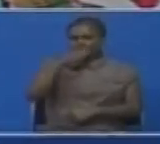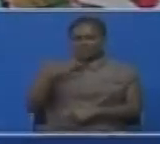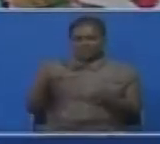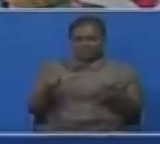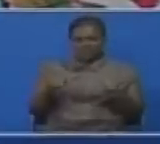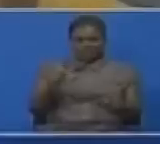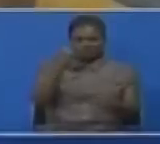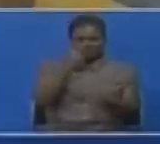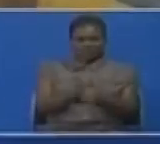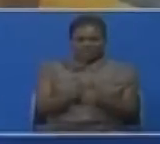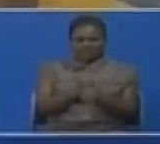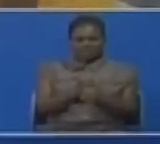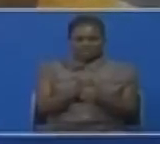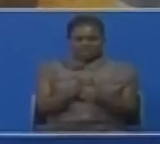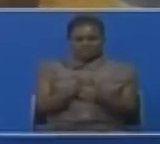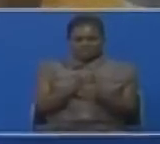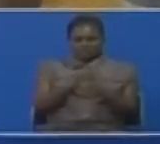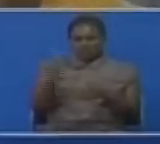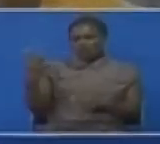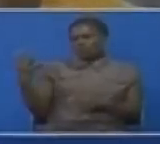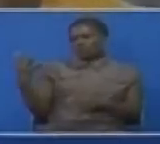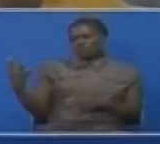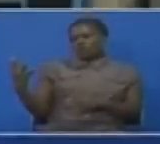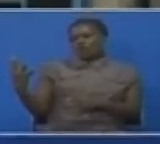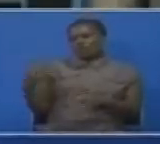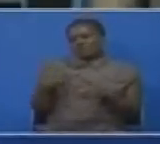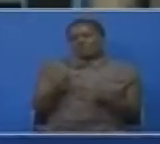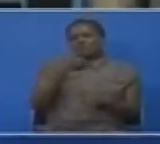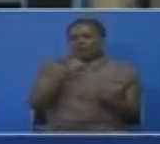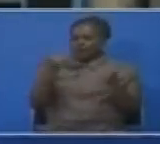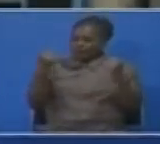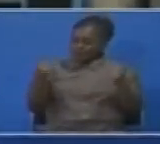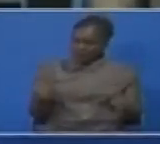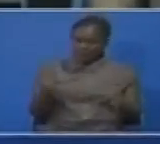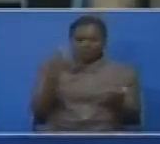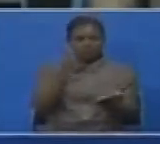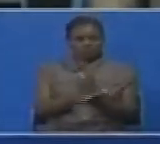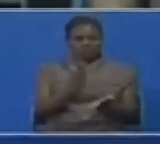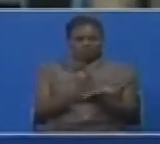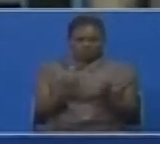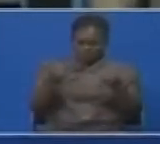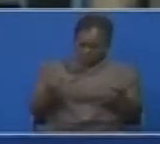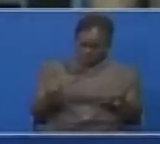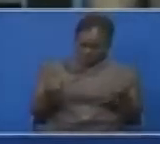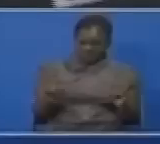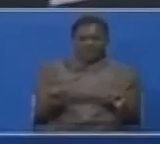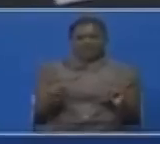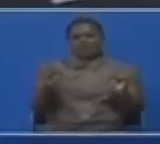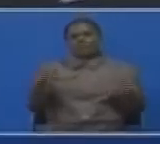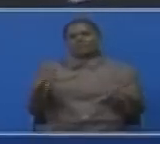kwamba wamepata cheti cha kidato cha 4 licha ya umri wao. Ni ngumu sababu mpaka tu ni kujaribu mahali